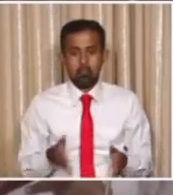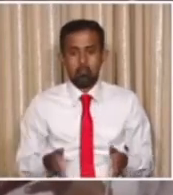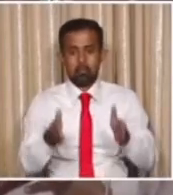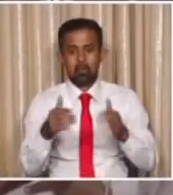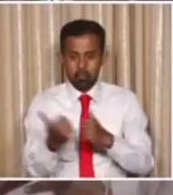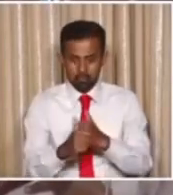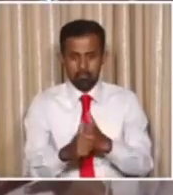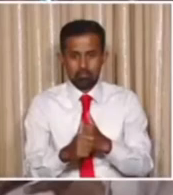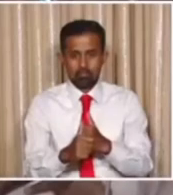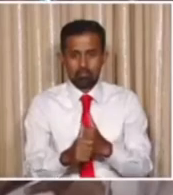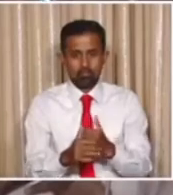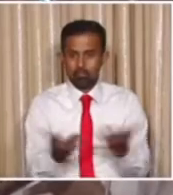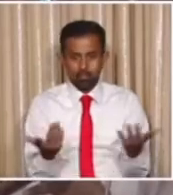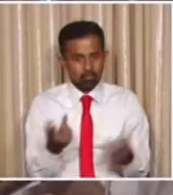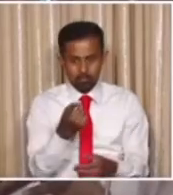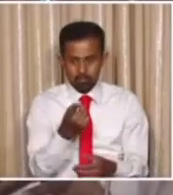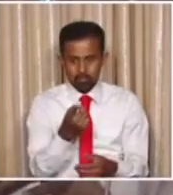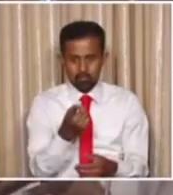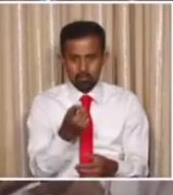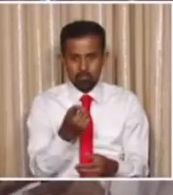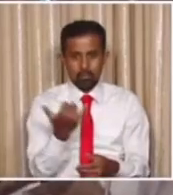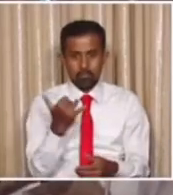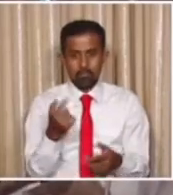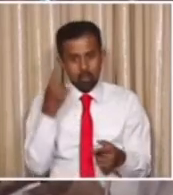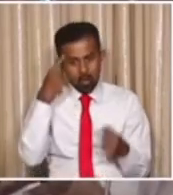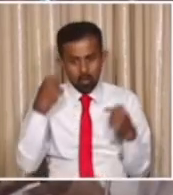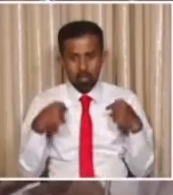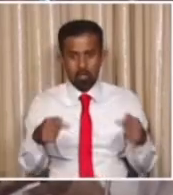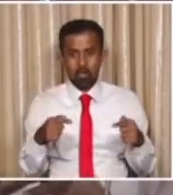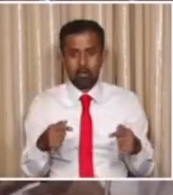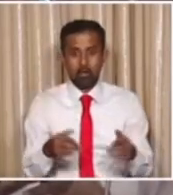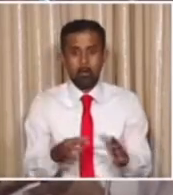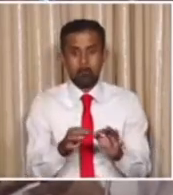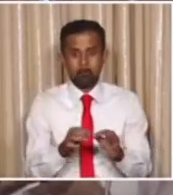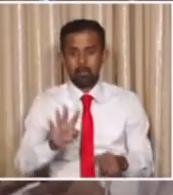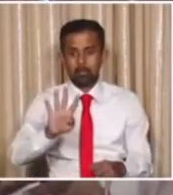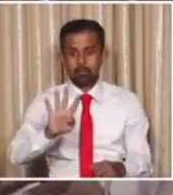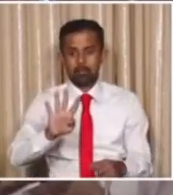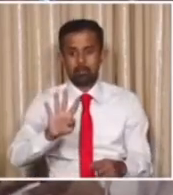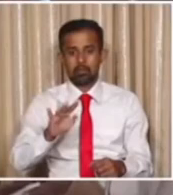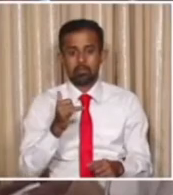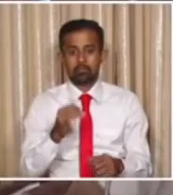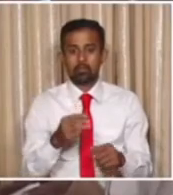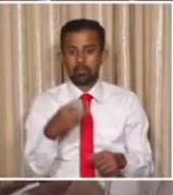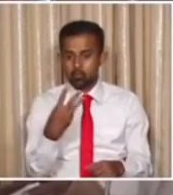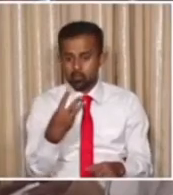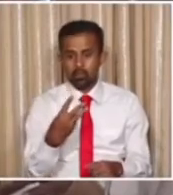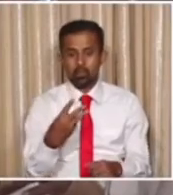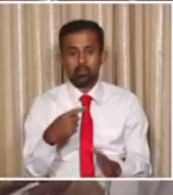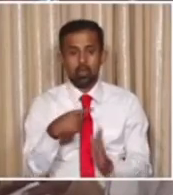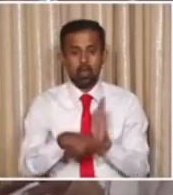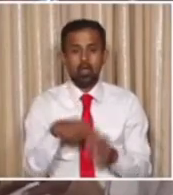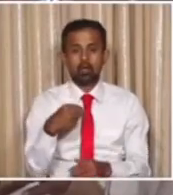කළා නැද්ද? සමහර ඒවා කාපට් කරන්න පාරවල් බිලියන 4යි. සමහර ඒවා 3යි. මේ විදේශී